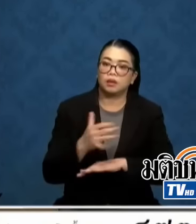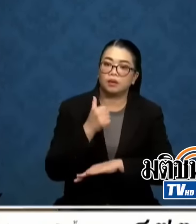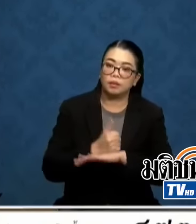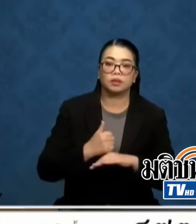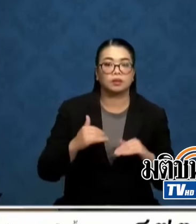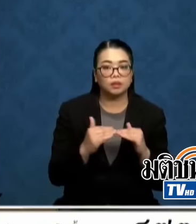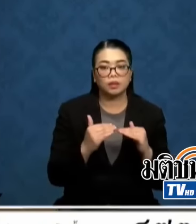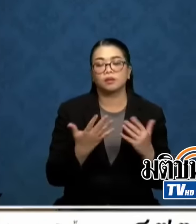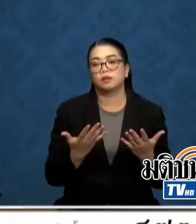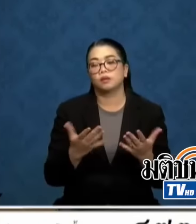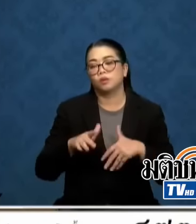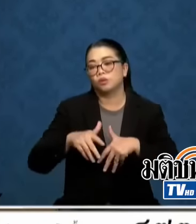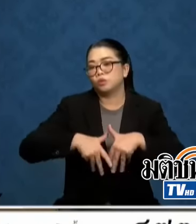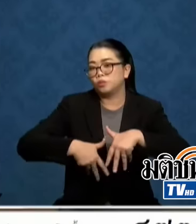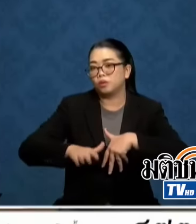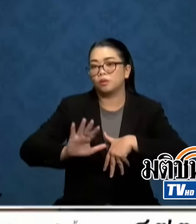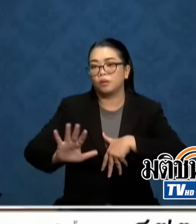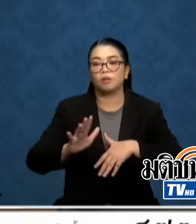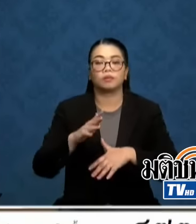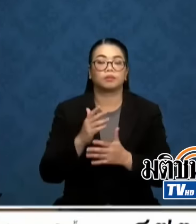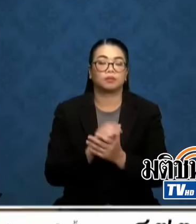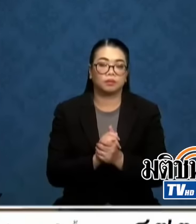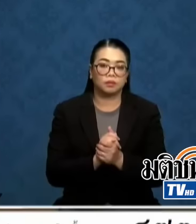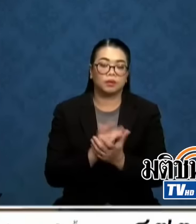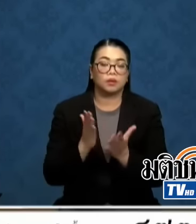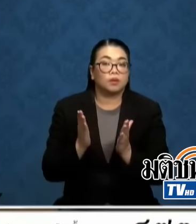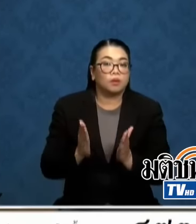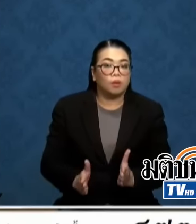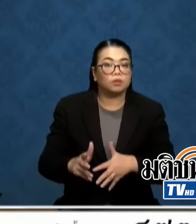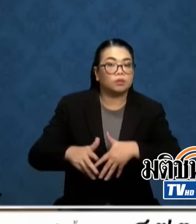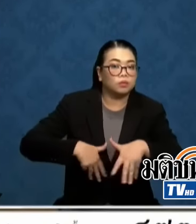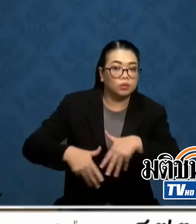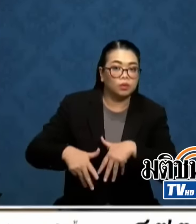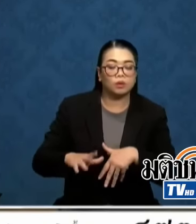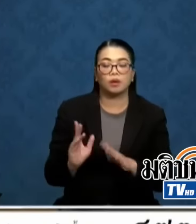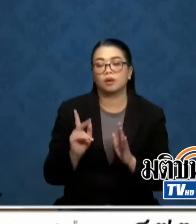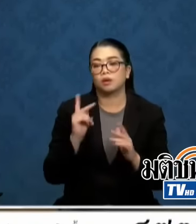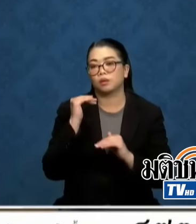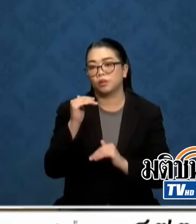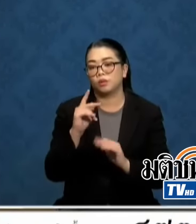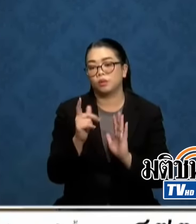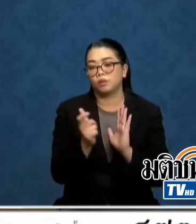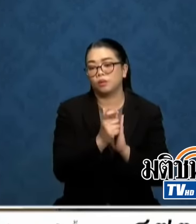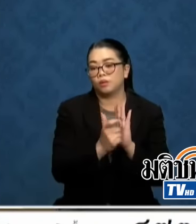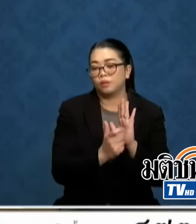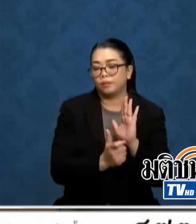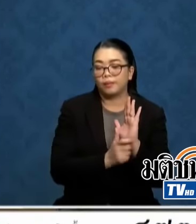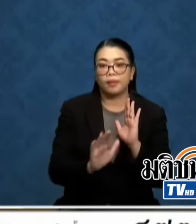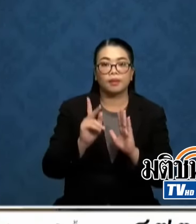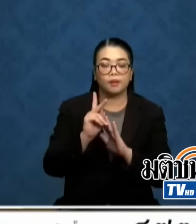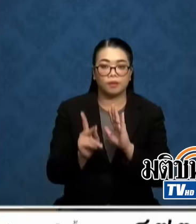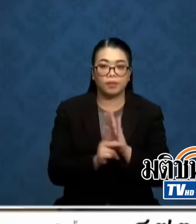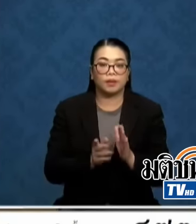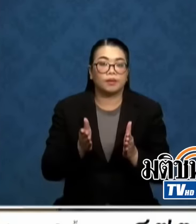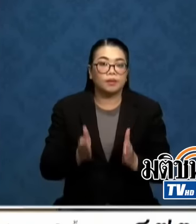เมืองสิทธิชุมชนของประชาชนและกำหนดสถานะทางกฎหมายของคดีความของ